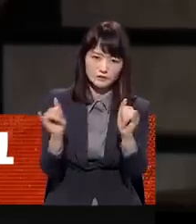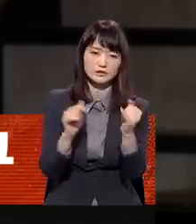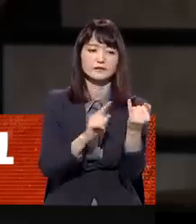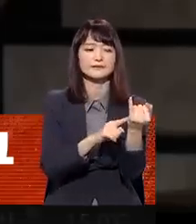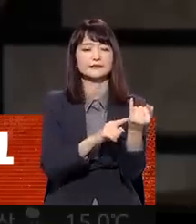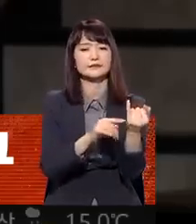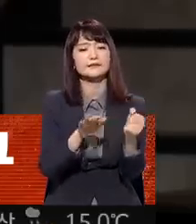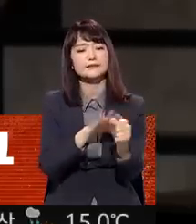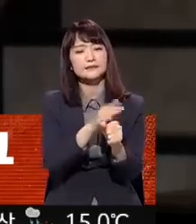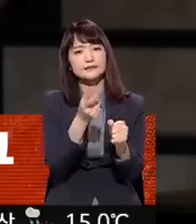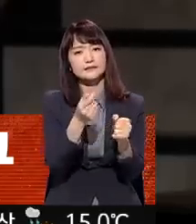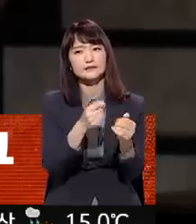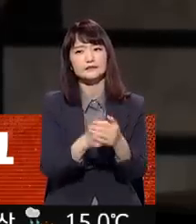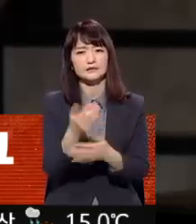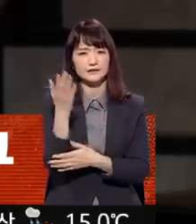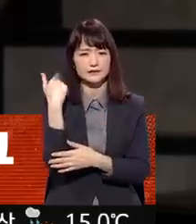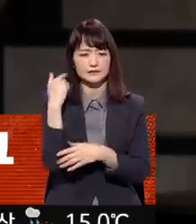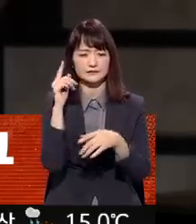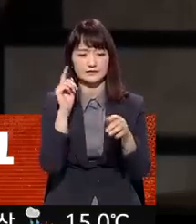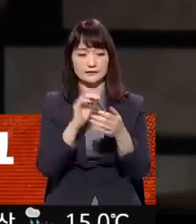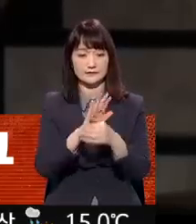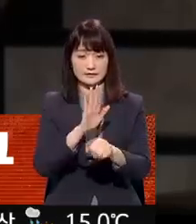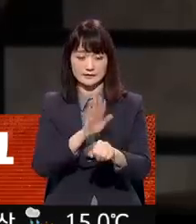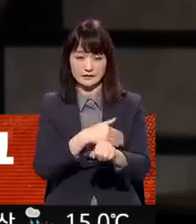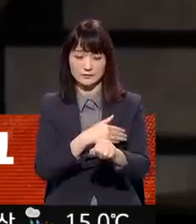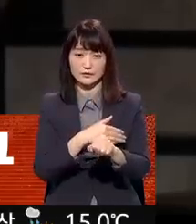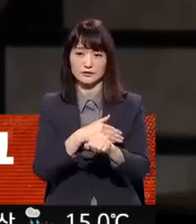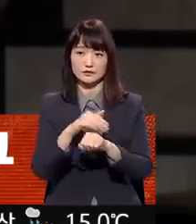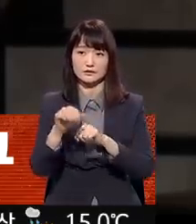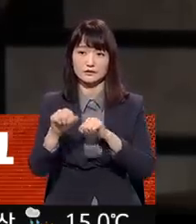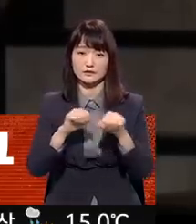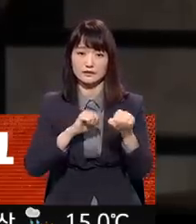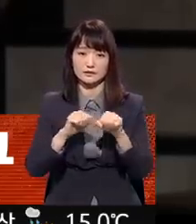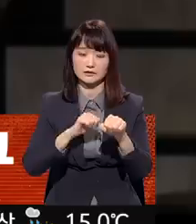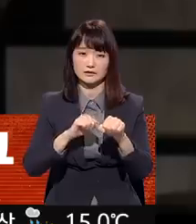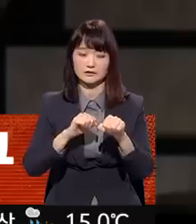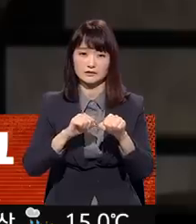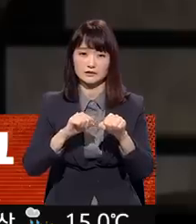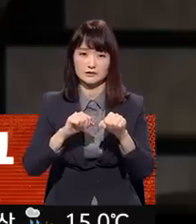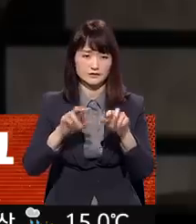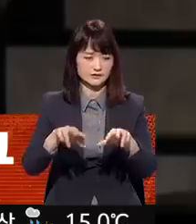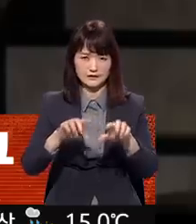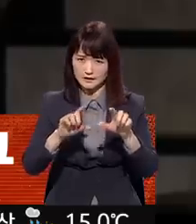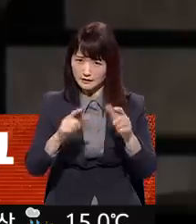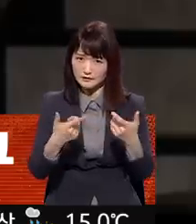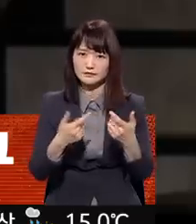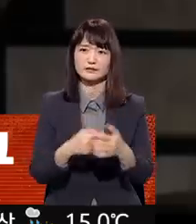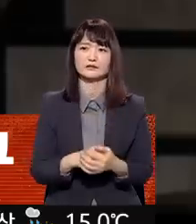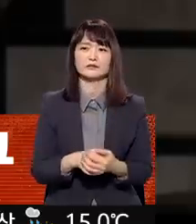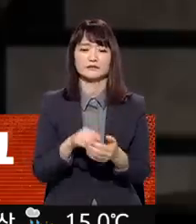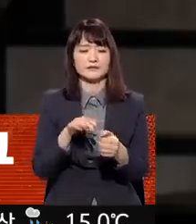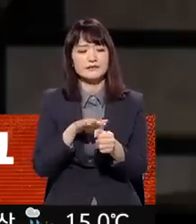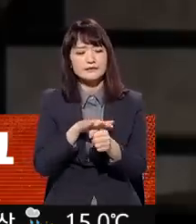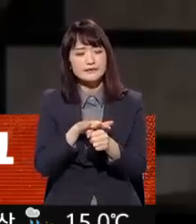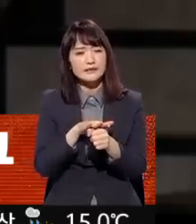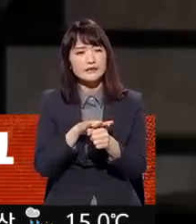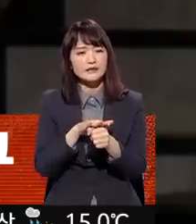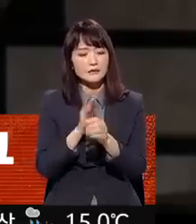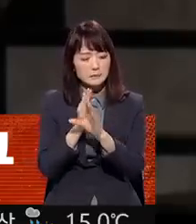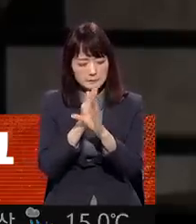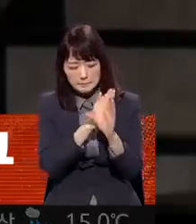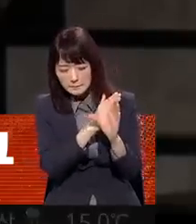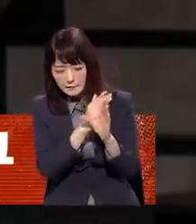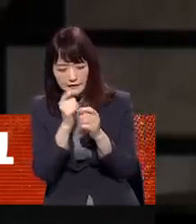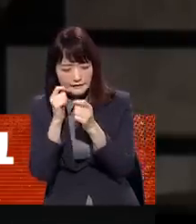것처럼 여태까지 방탕하고 잘못했던 건 이제부터는 절대 그렇지 않을 것처럼 그런 어떤 애정을 가장한 사기를